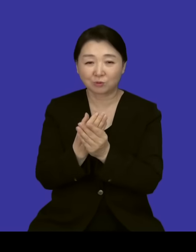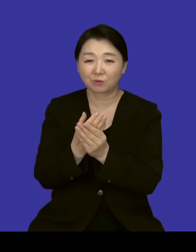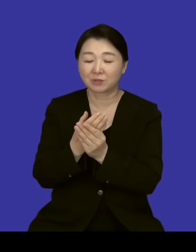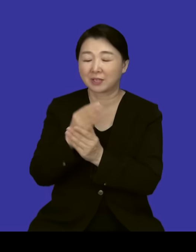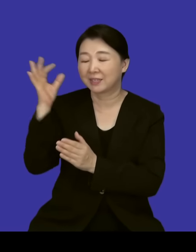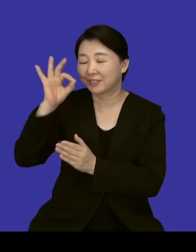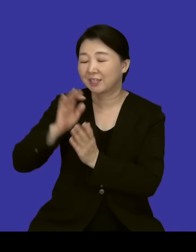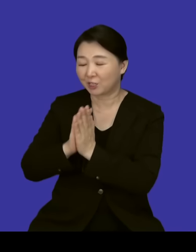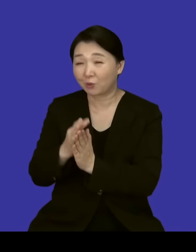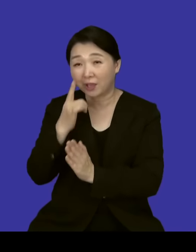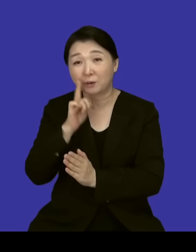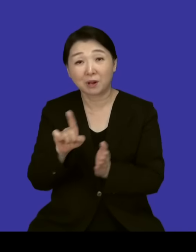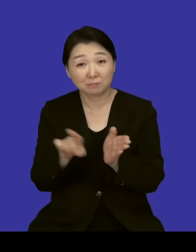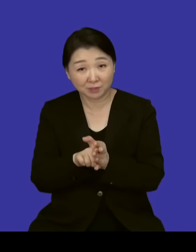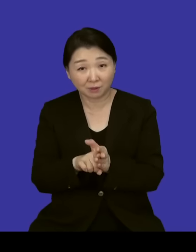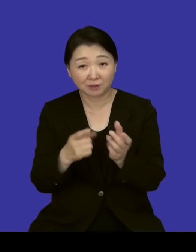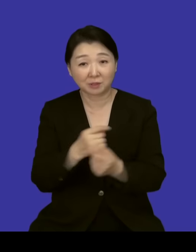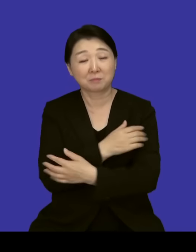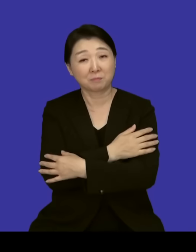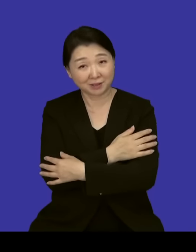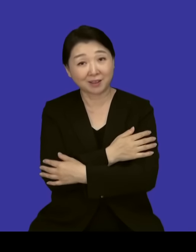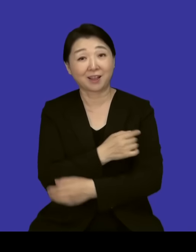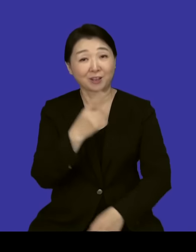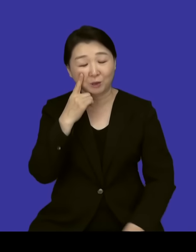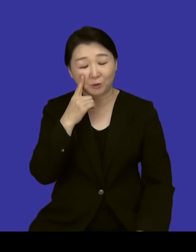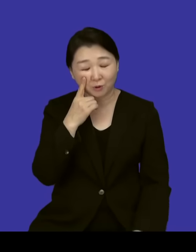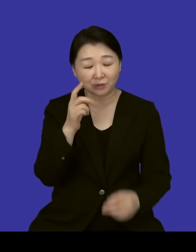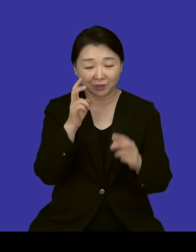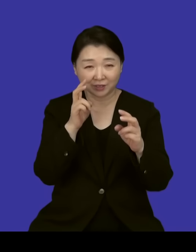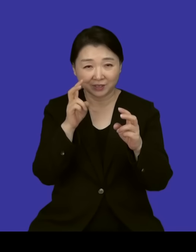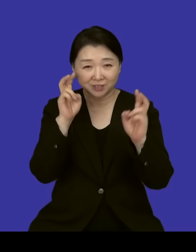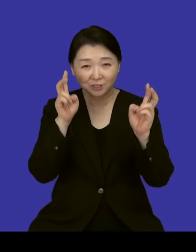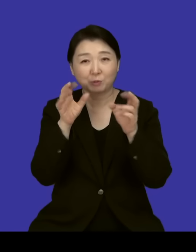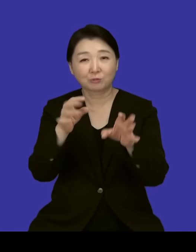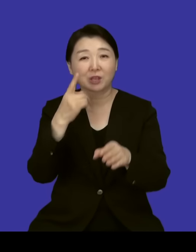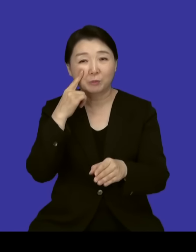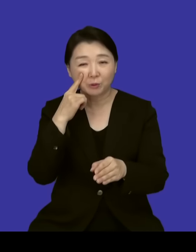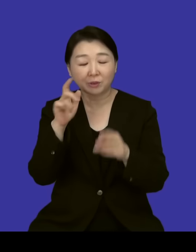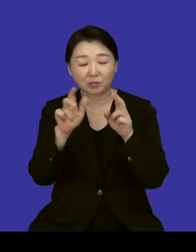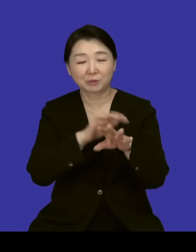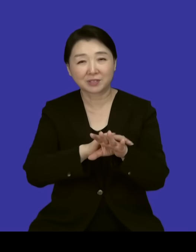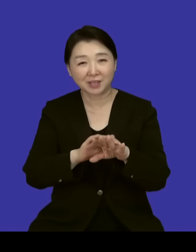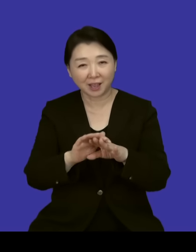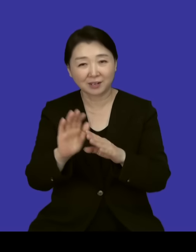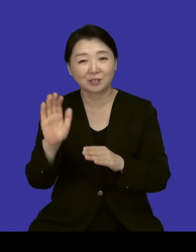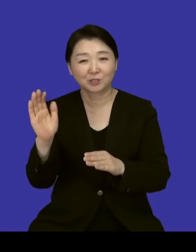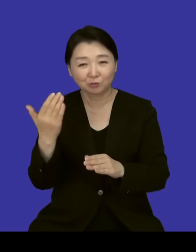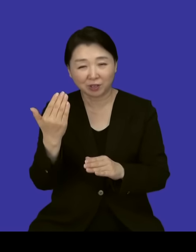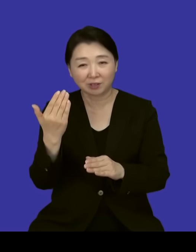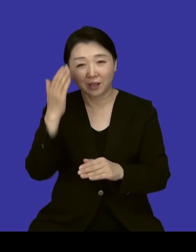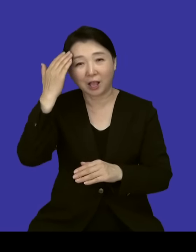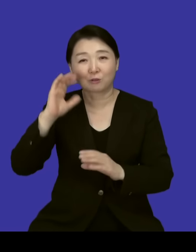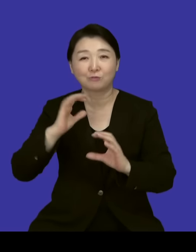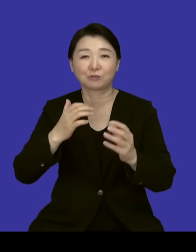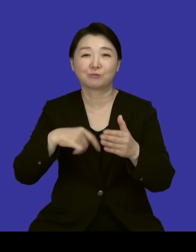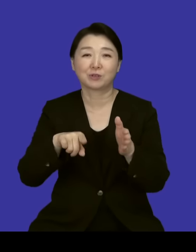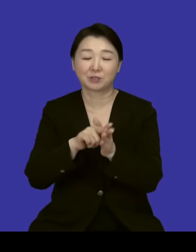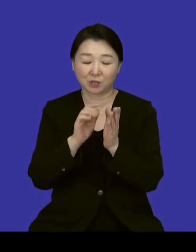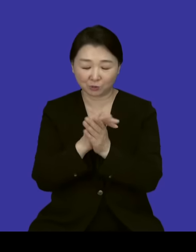말씀을 믿는다면 네. 팔짱 끼고 네. 어느 한 기업에 투자를 하시고 그 기업이 잘 되기를 또 기업 우리나라를 위해서 기도하는